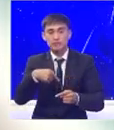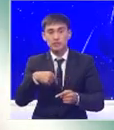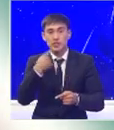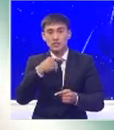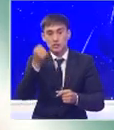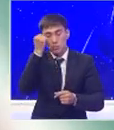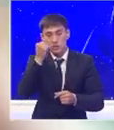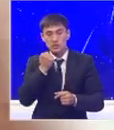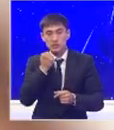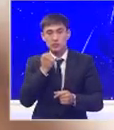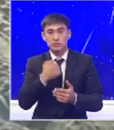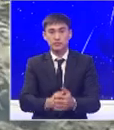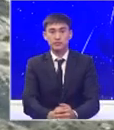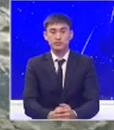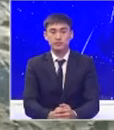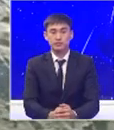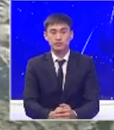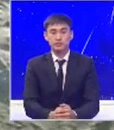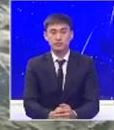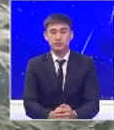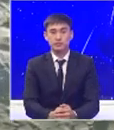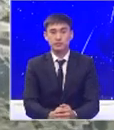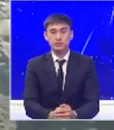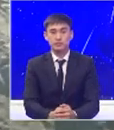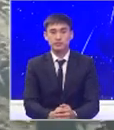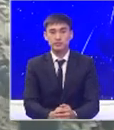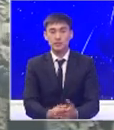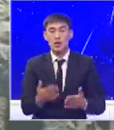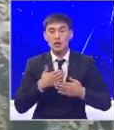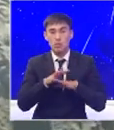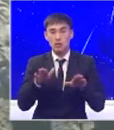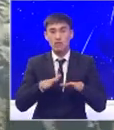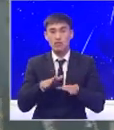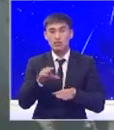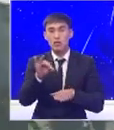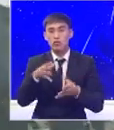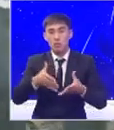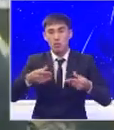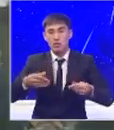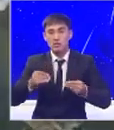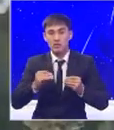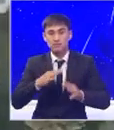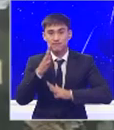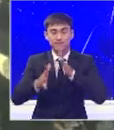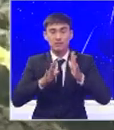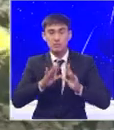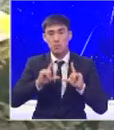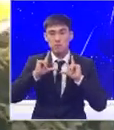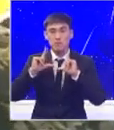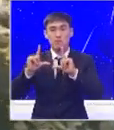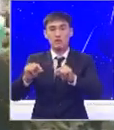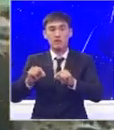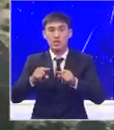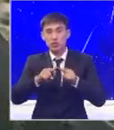высказать слова благодарности матрасом я плавал на надувном матрасе внезапно поднялся ветер и меня понесло